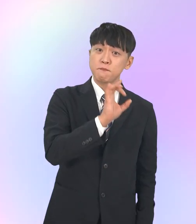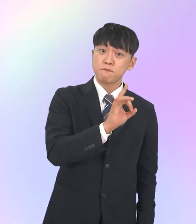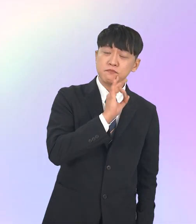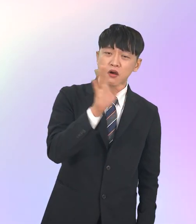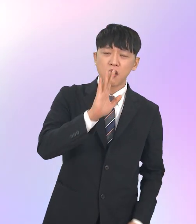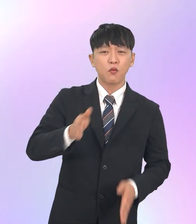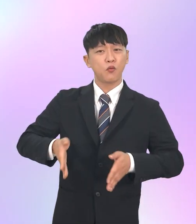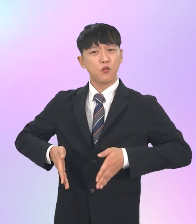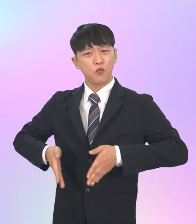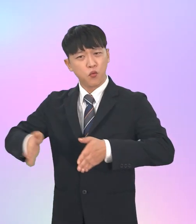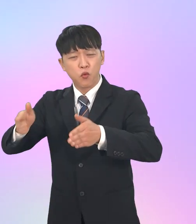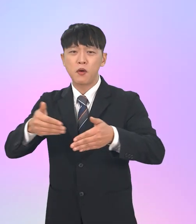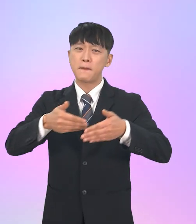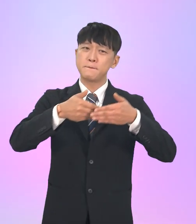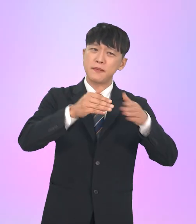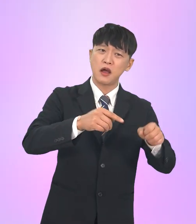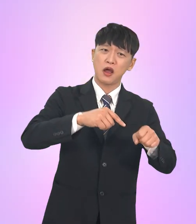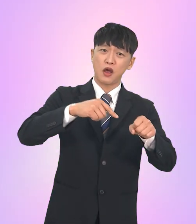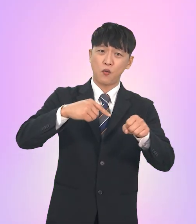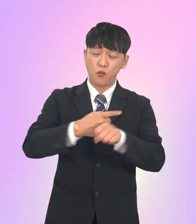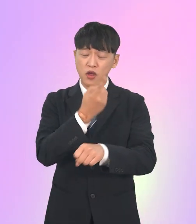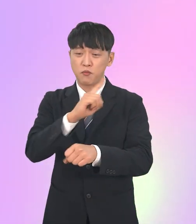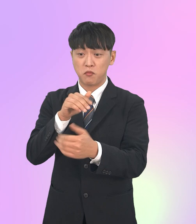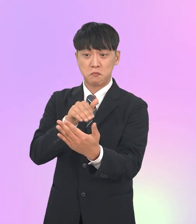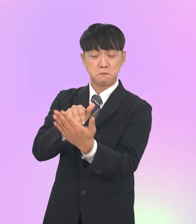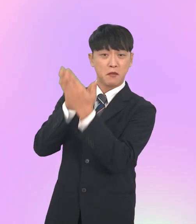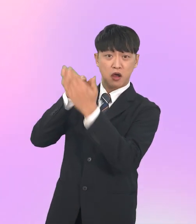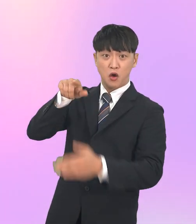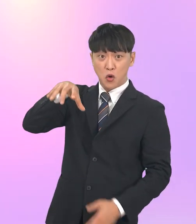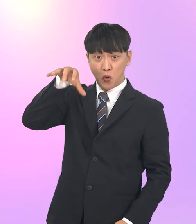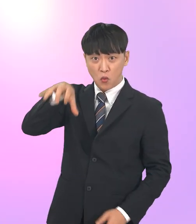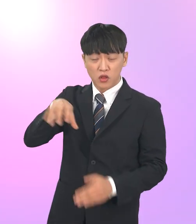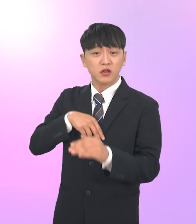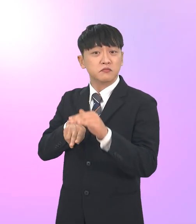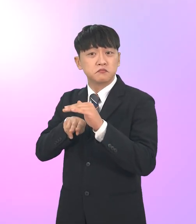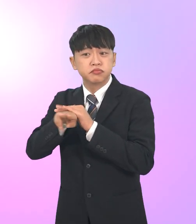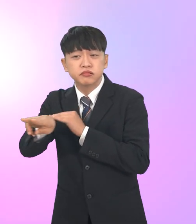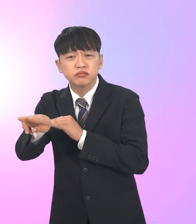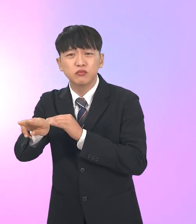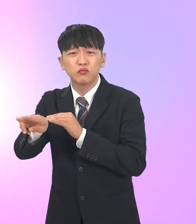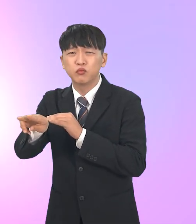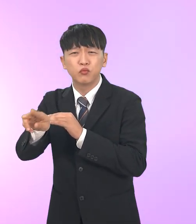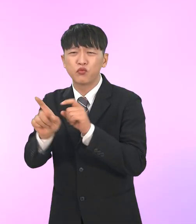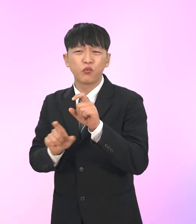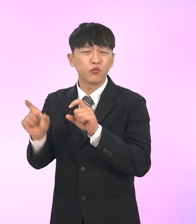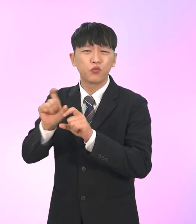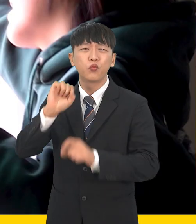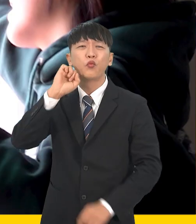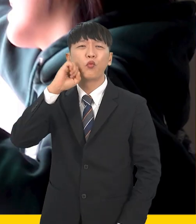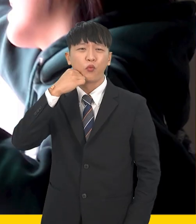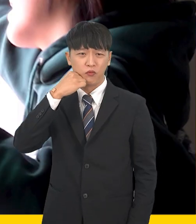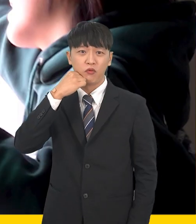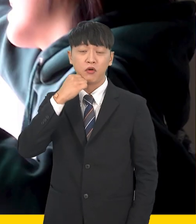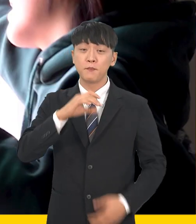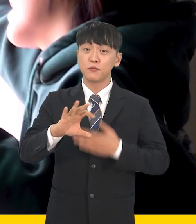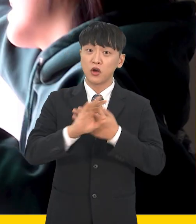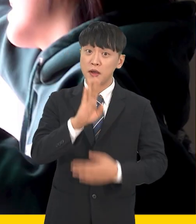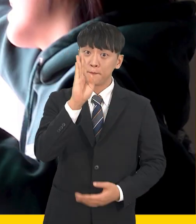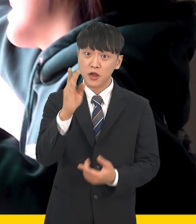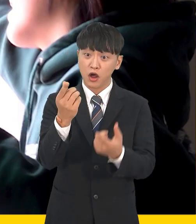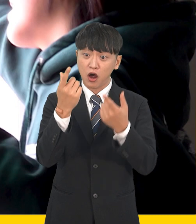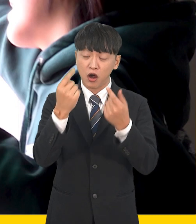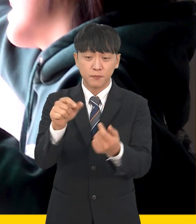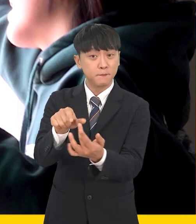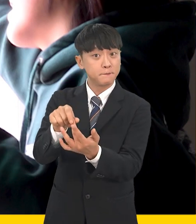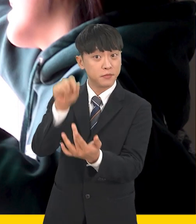화장실뿐만 아니라 골목이나 방 등 막다른 곳으로 대피하면 더 도망가기가 어려워진다는 사실. 그렇다면 B